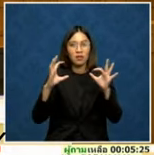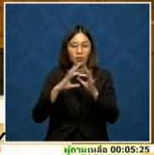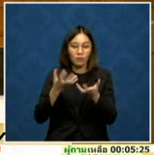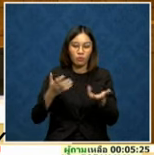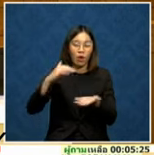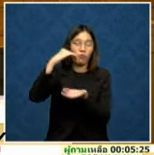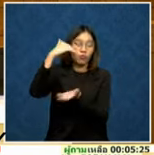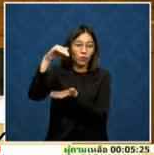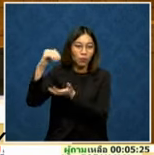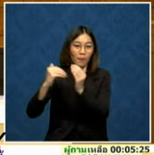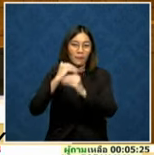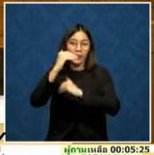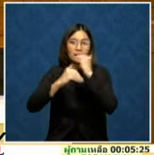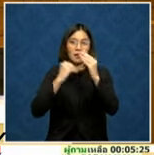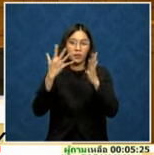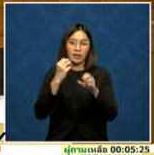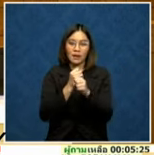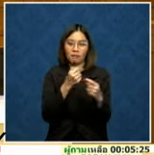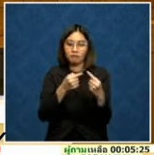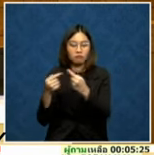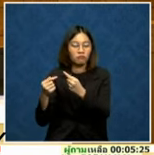ิิกต่ๆ่มีการพัฒนา่มการทำอย่